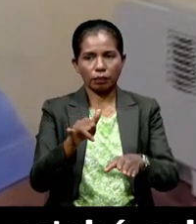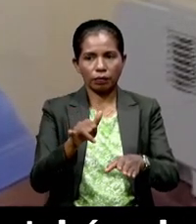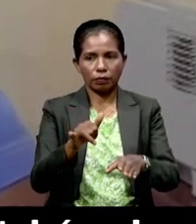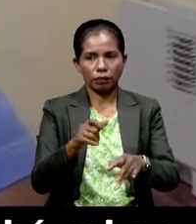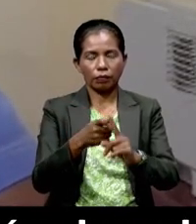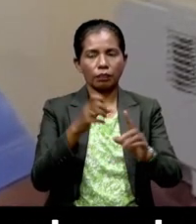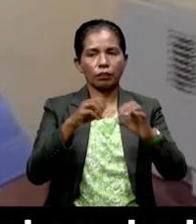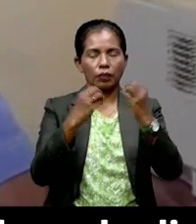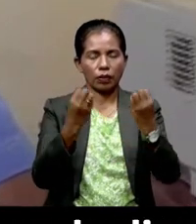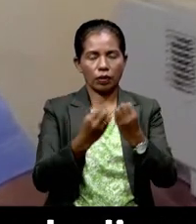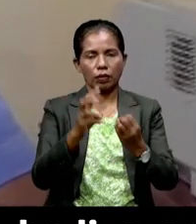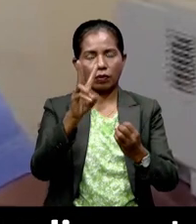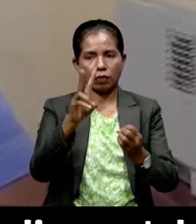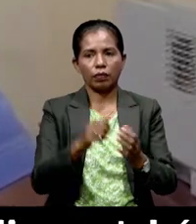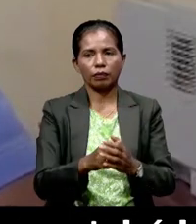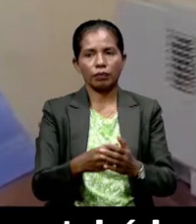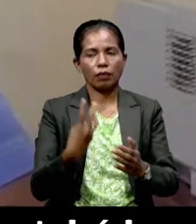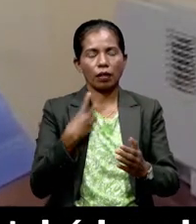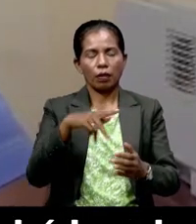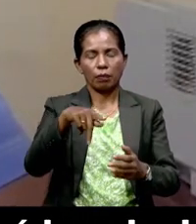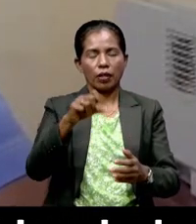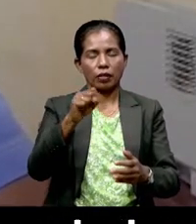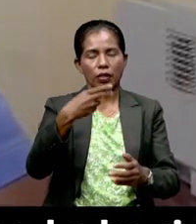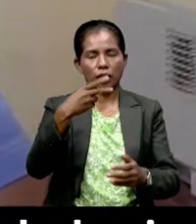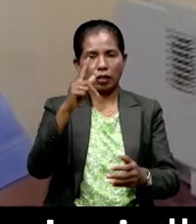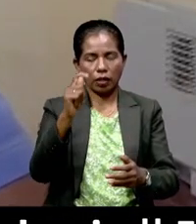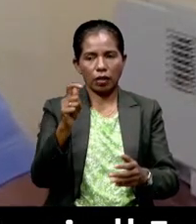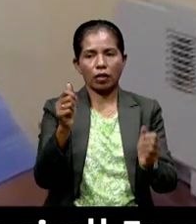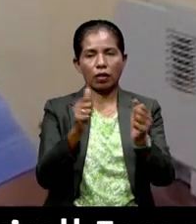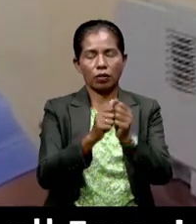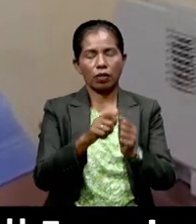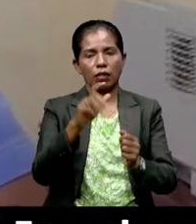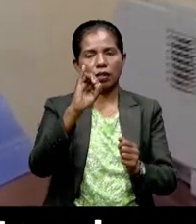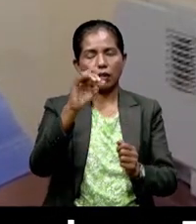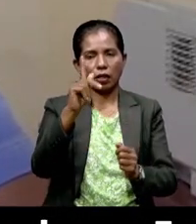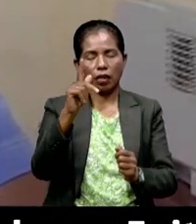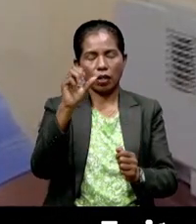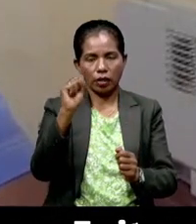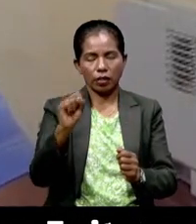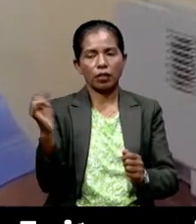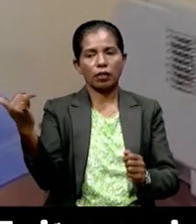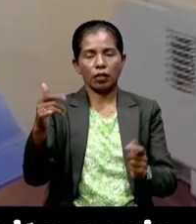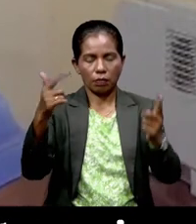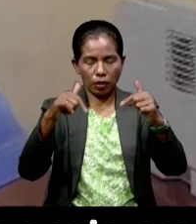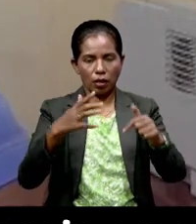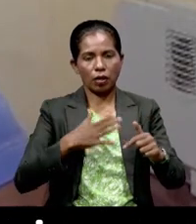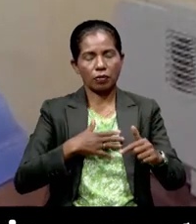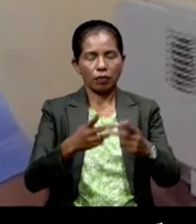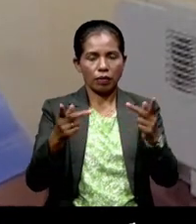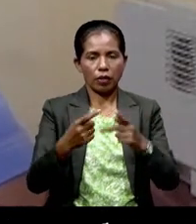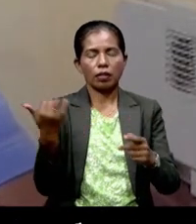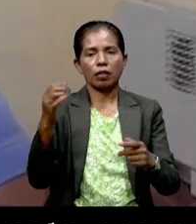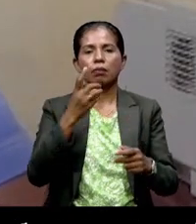parti fisi organisasi rua parti pesate ho karsakti sira mai hanu fatin sira mos deklara